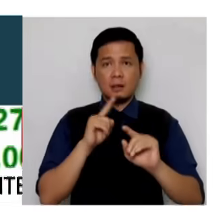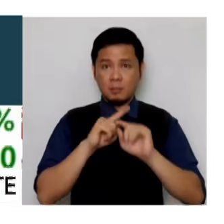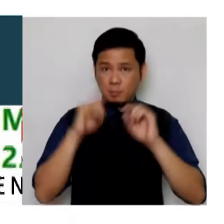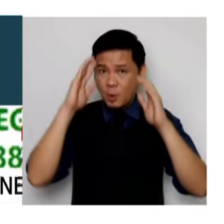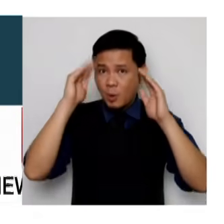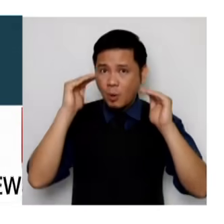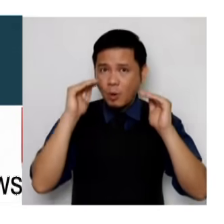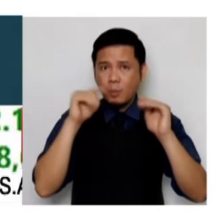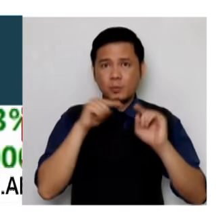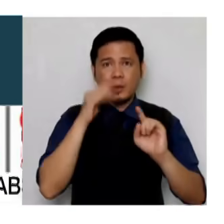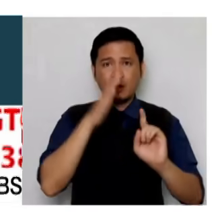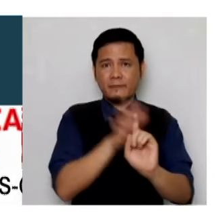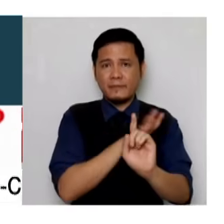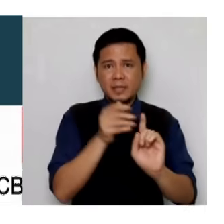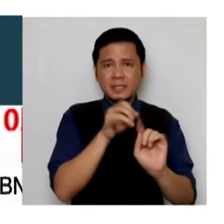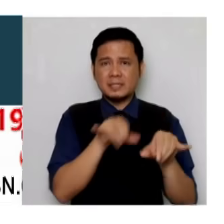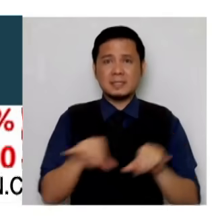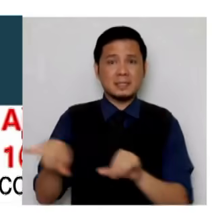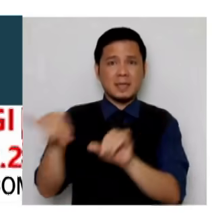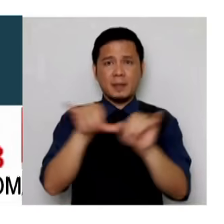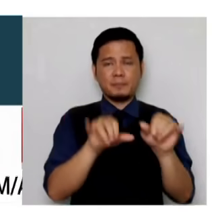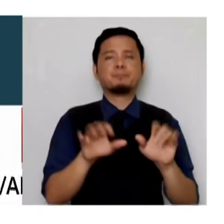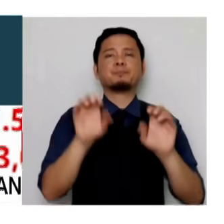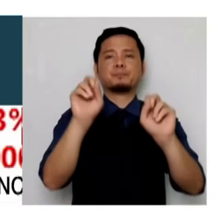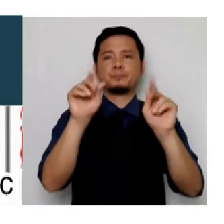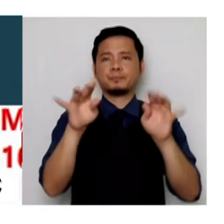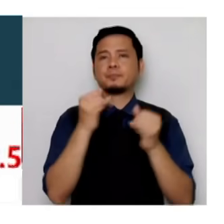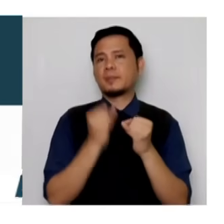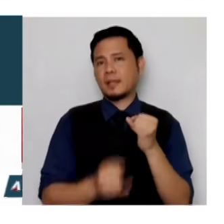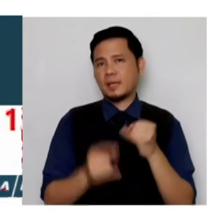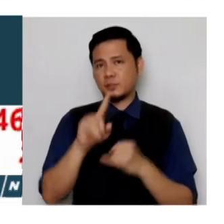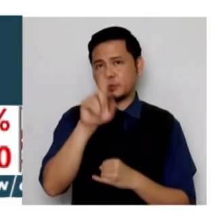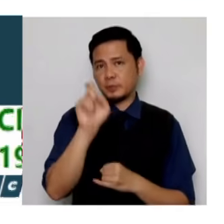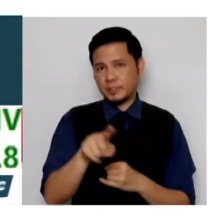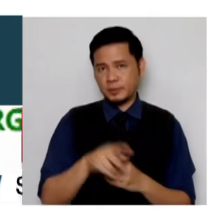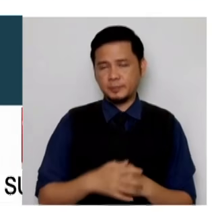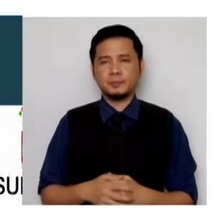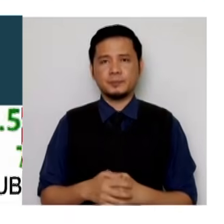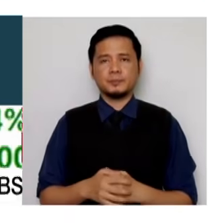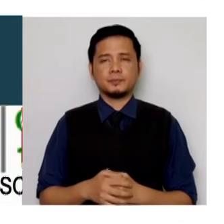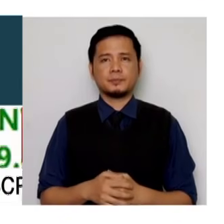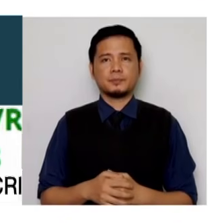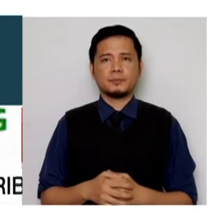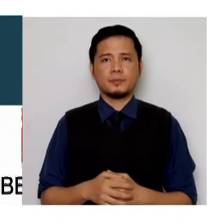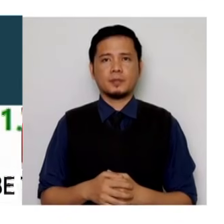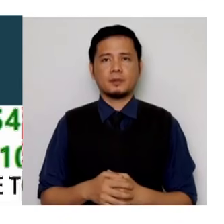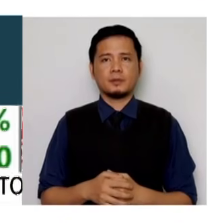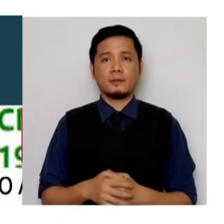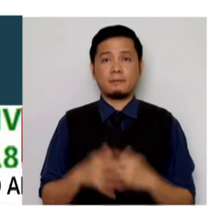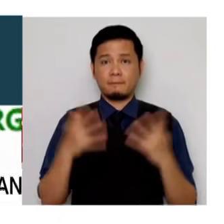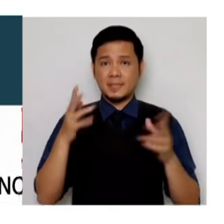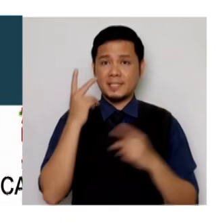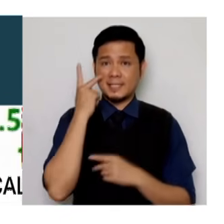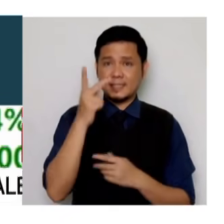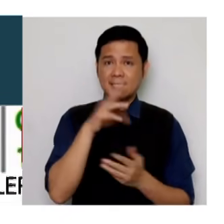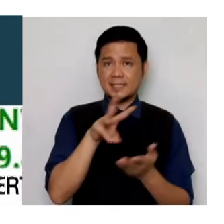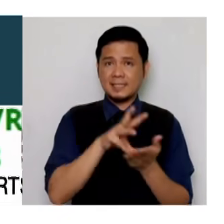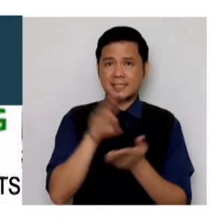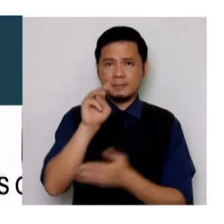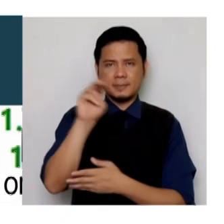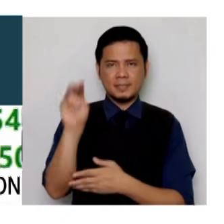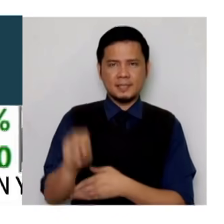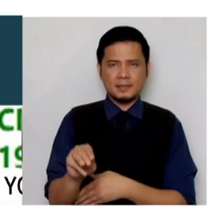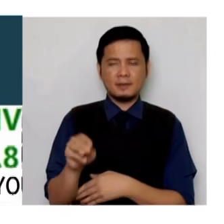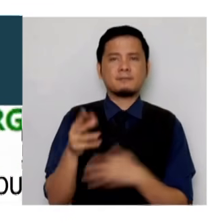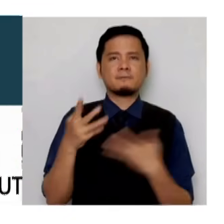to get vaccinated. One final question before we let you go. We've seen this in the city of Manila. They've opened